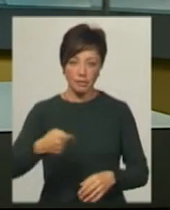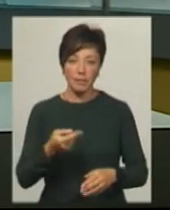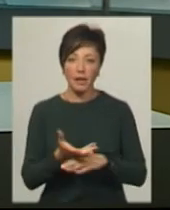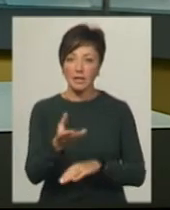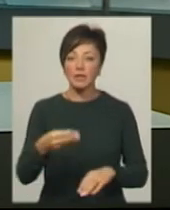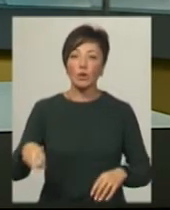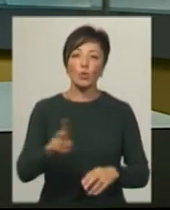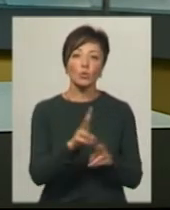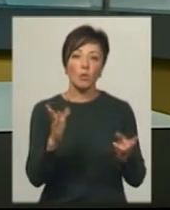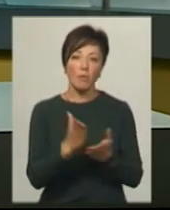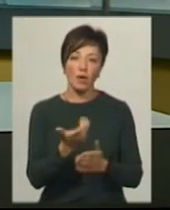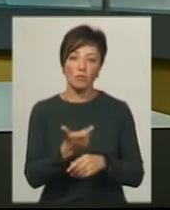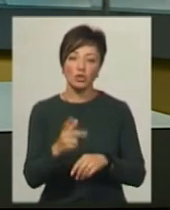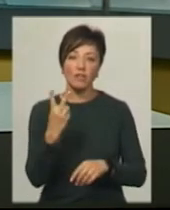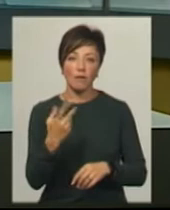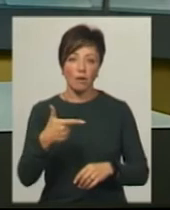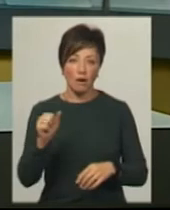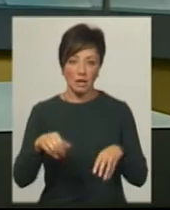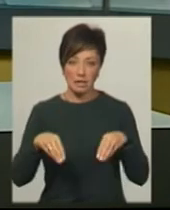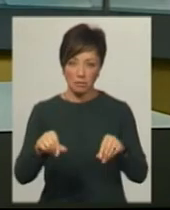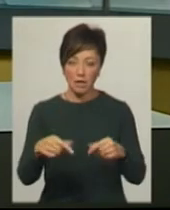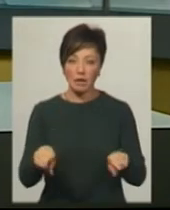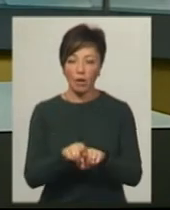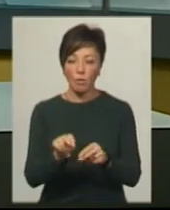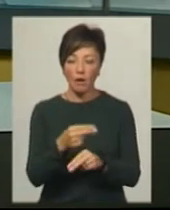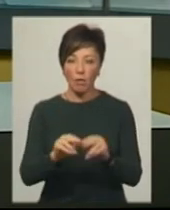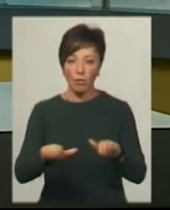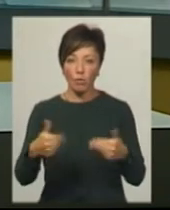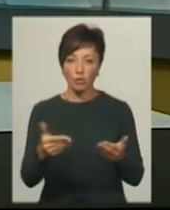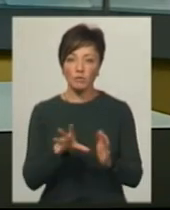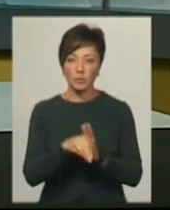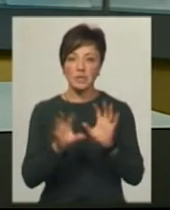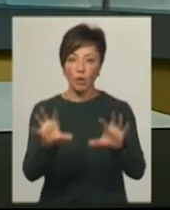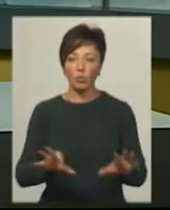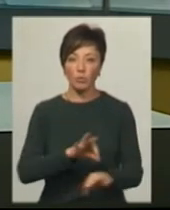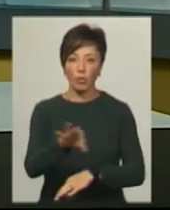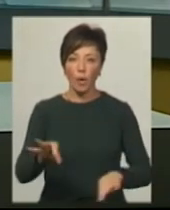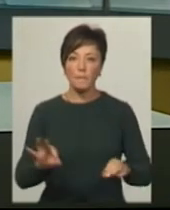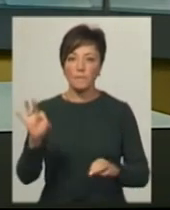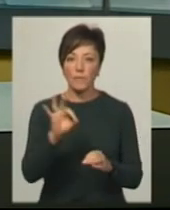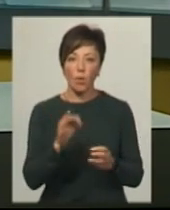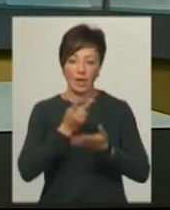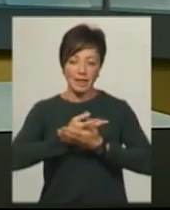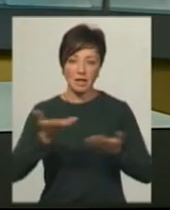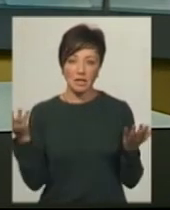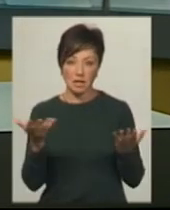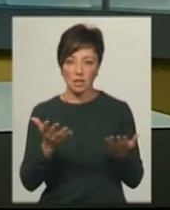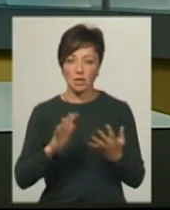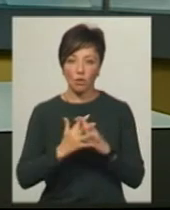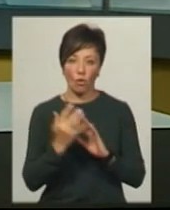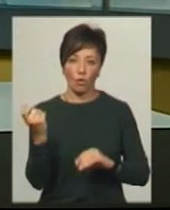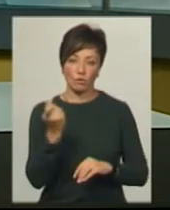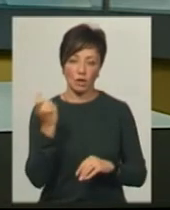хто має більше як 2 гектари землі. Таку правку пропонують внести до законопроєкту про детінізацію сільського